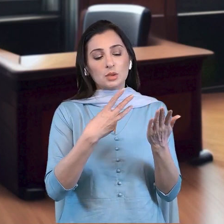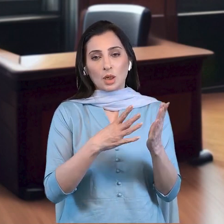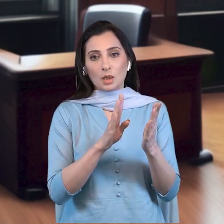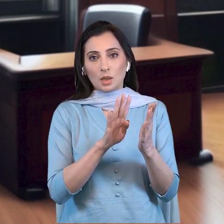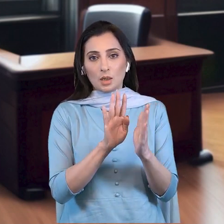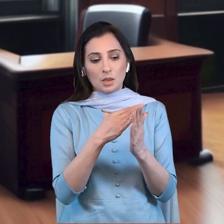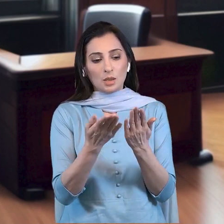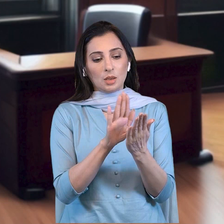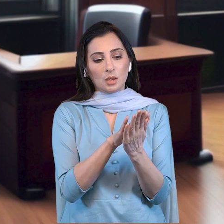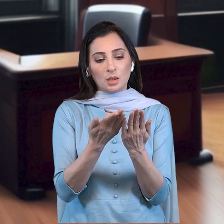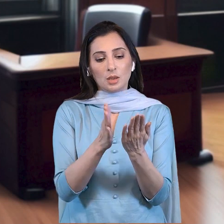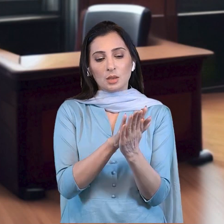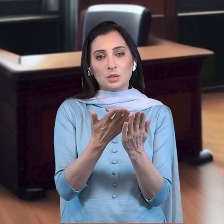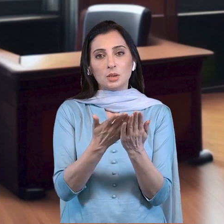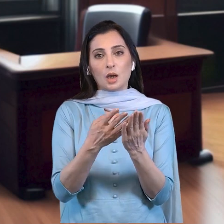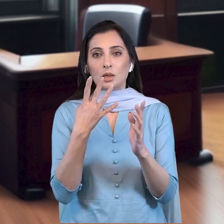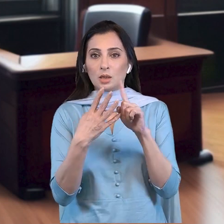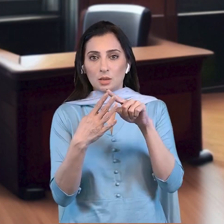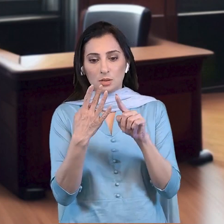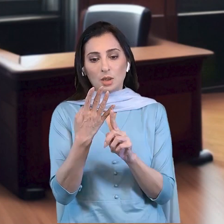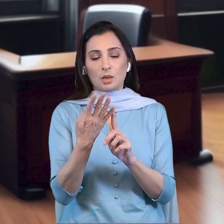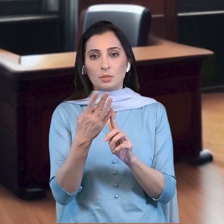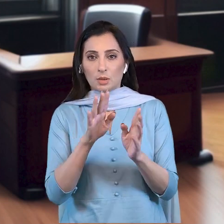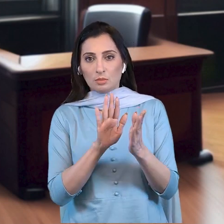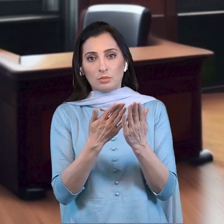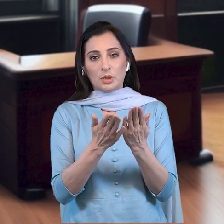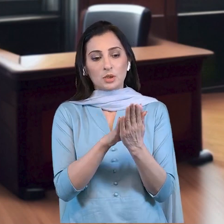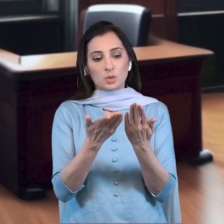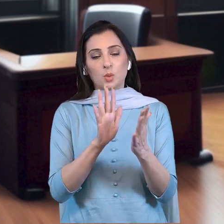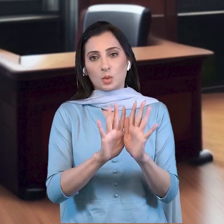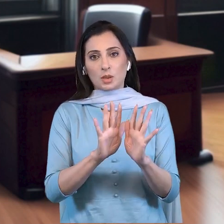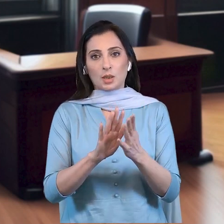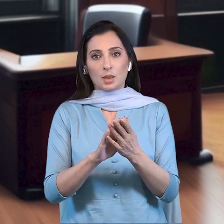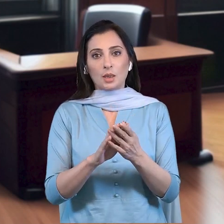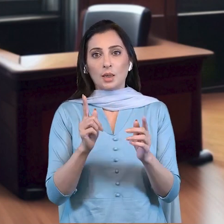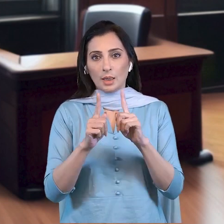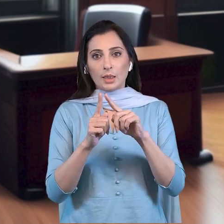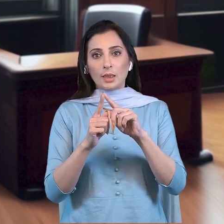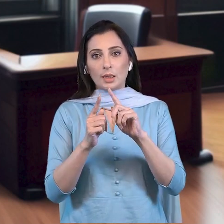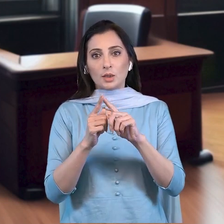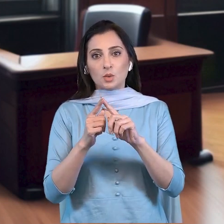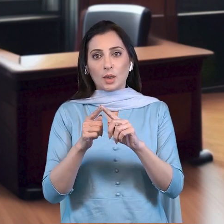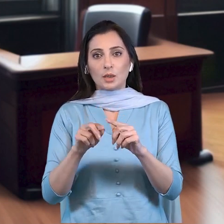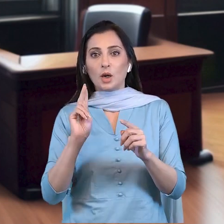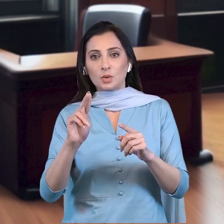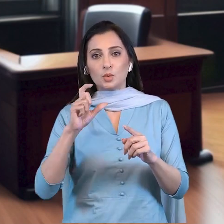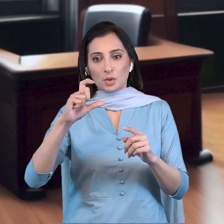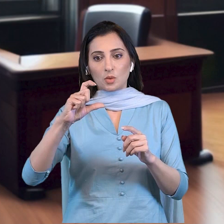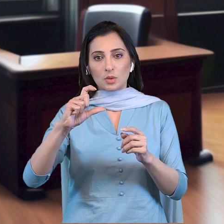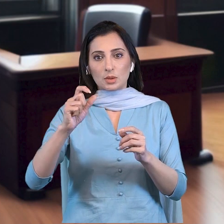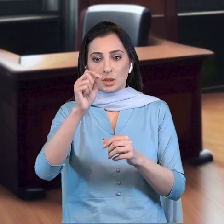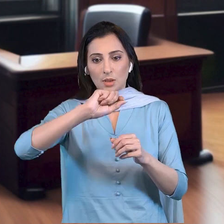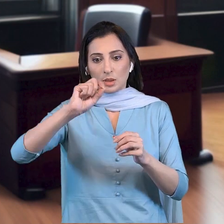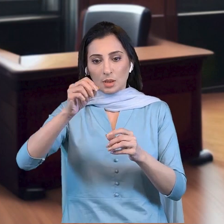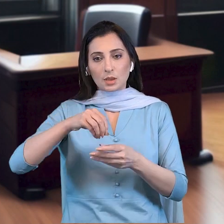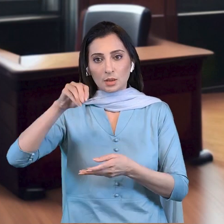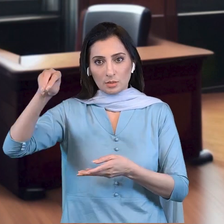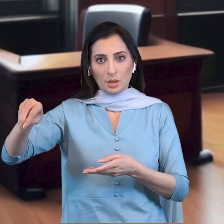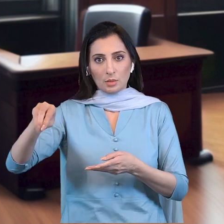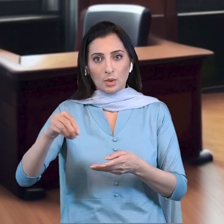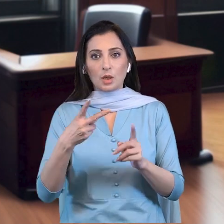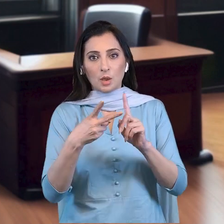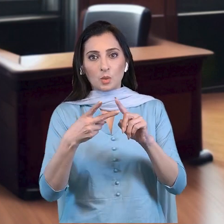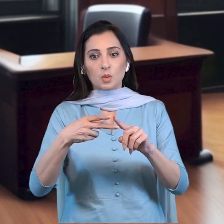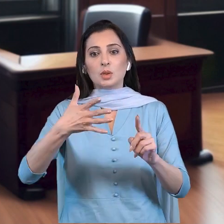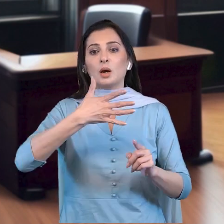ریکارڈ میں رکھیں گے، تیسرا یا چوتھا اینی ون ایک لڑکی کو دیا جائے گا اور ایک لڑکے کو دیا جائے گا، یعنی